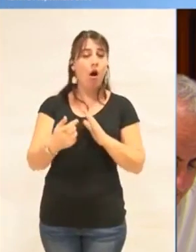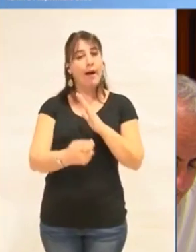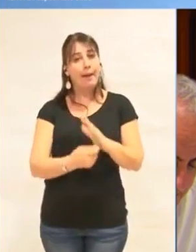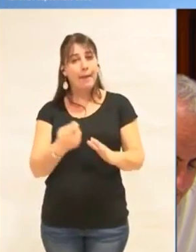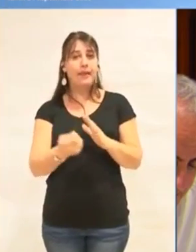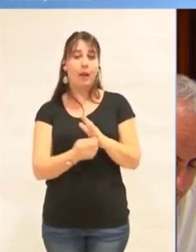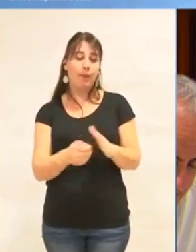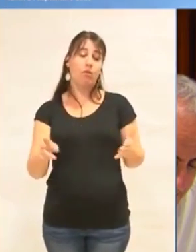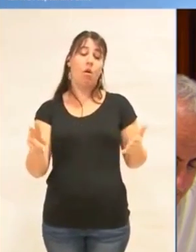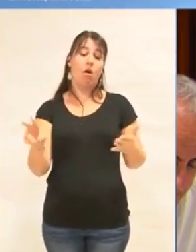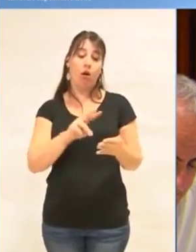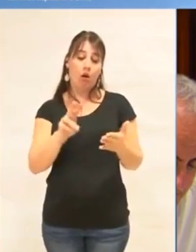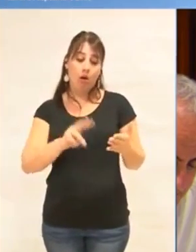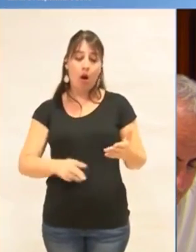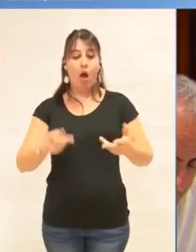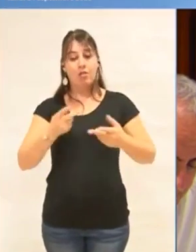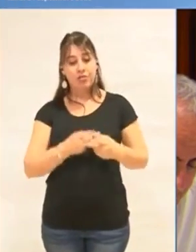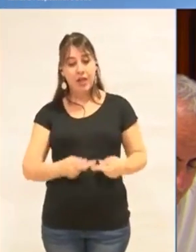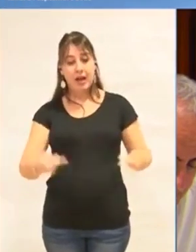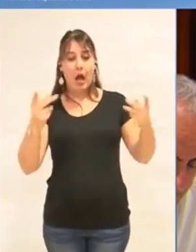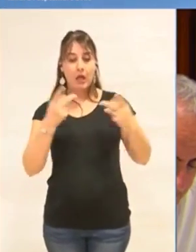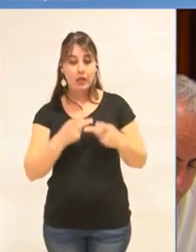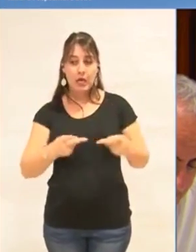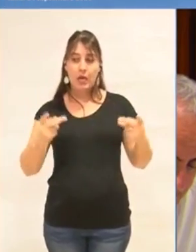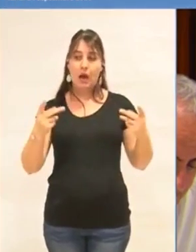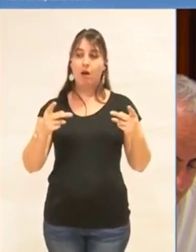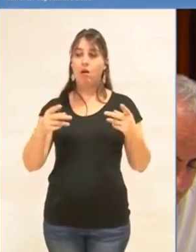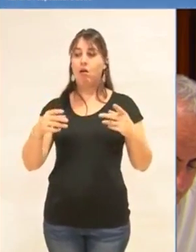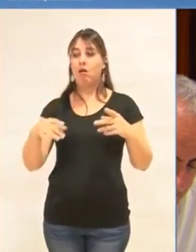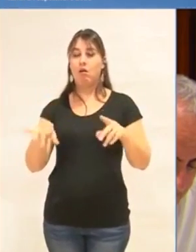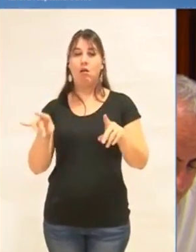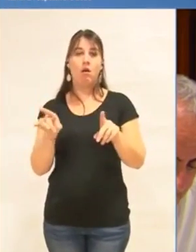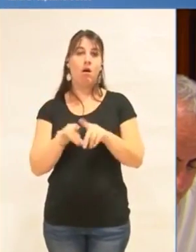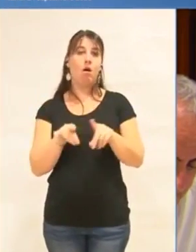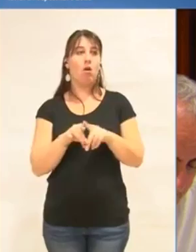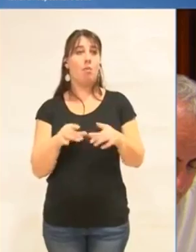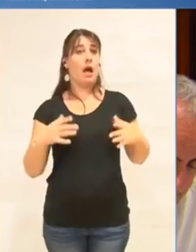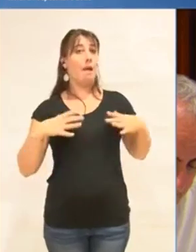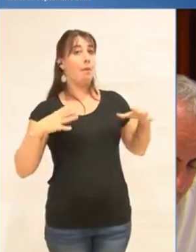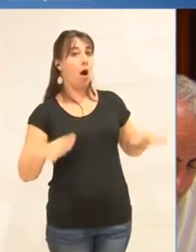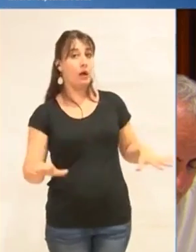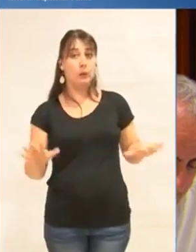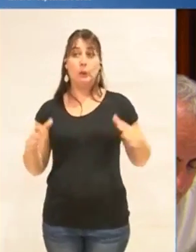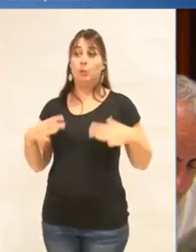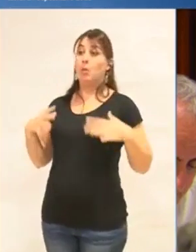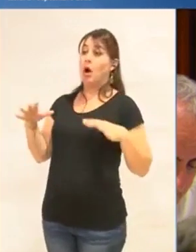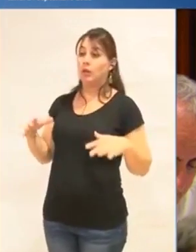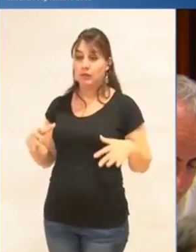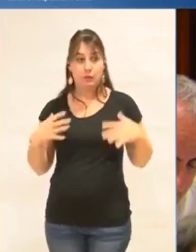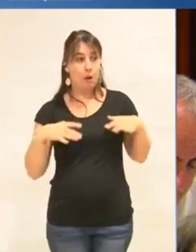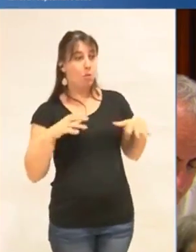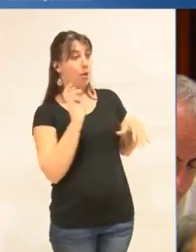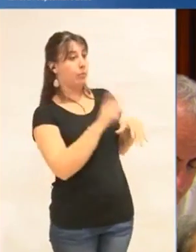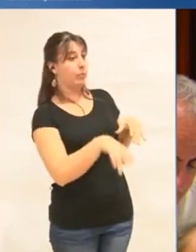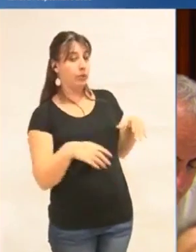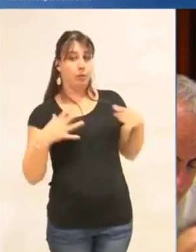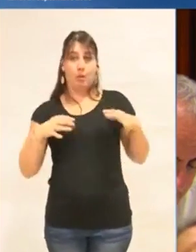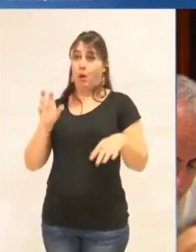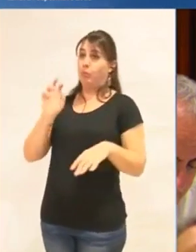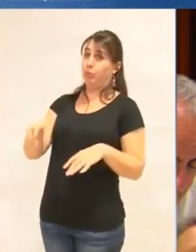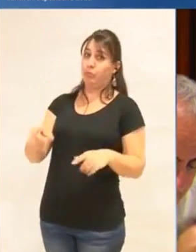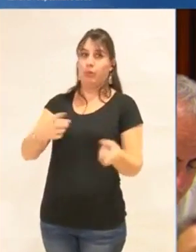des déclarations qui ressemblent un peu au jeu de la patate chaude, qui exaspèrent nos concitoyens à juste